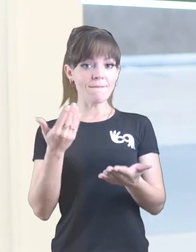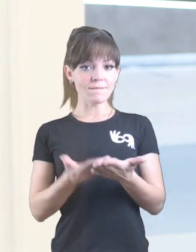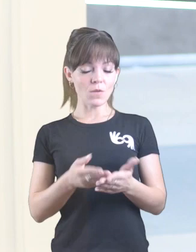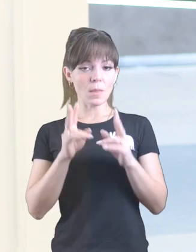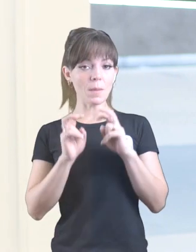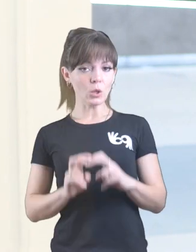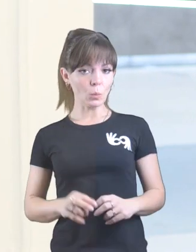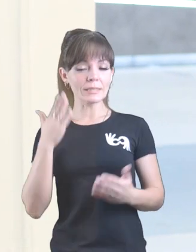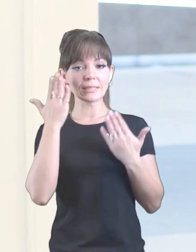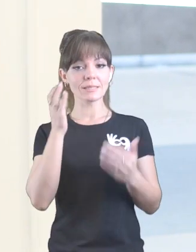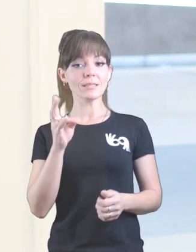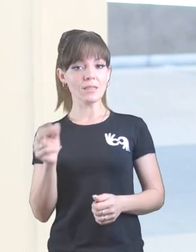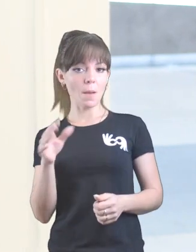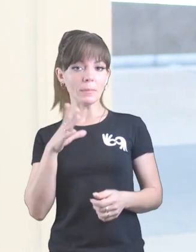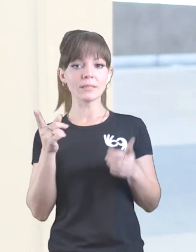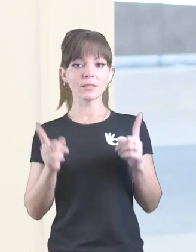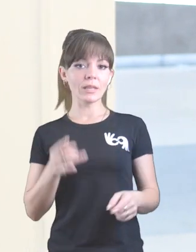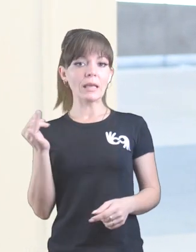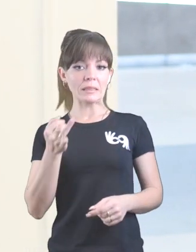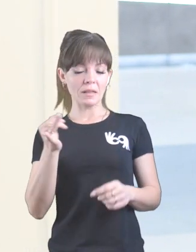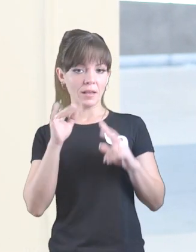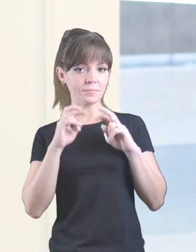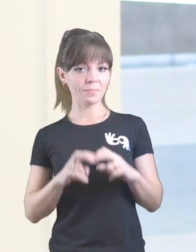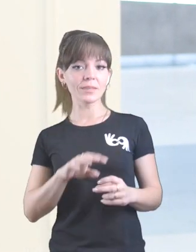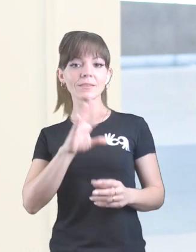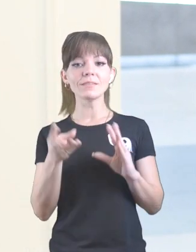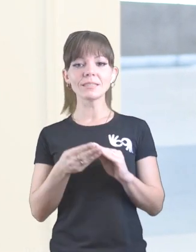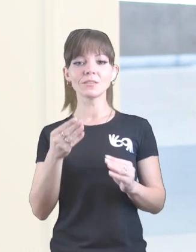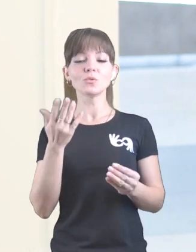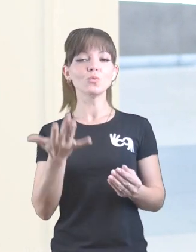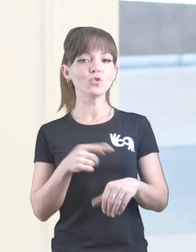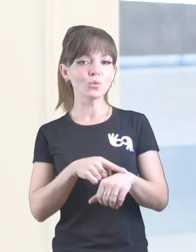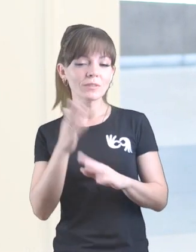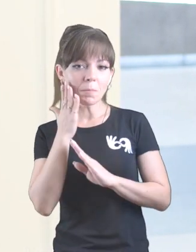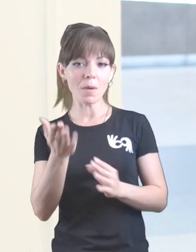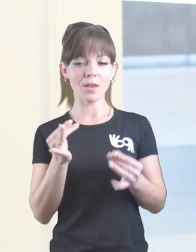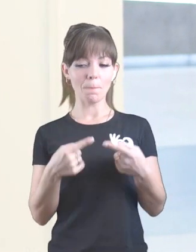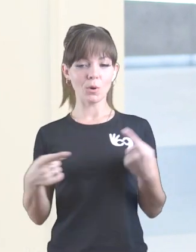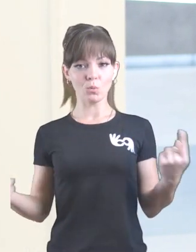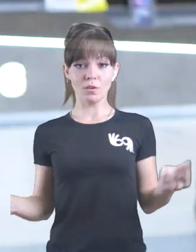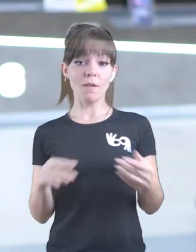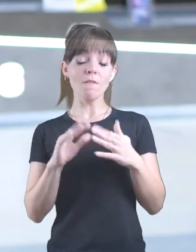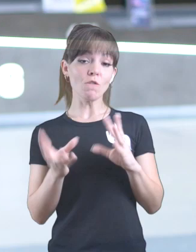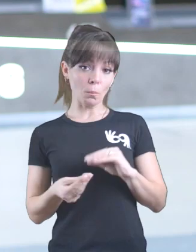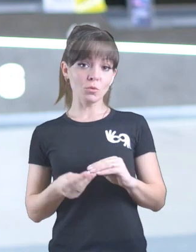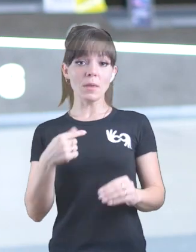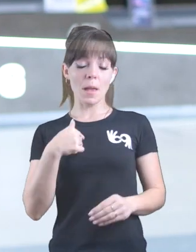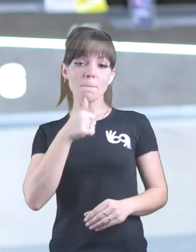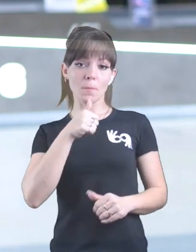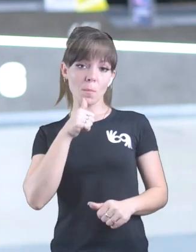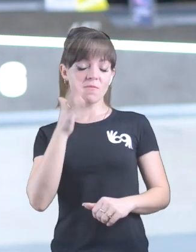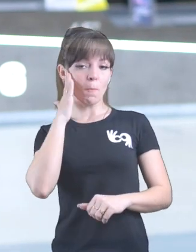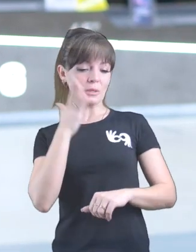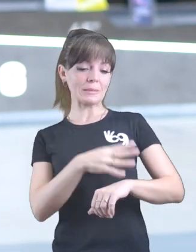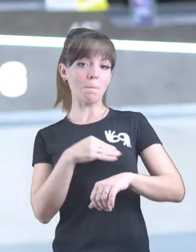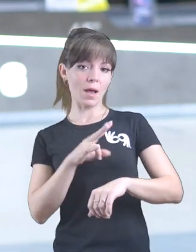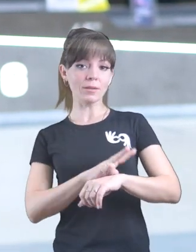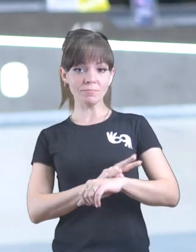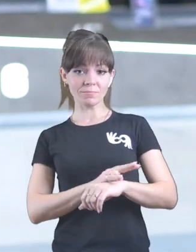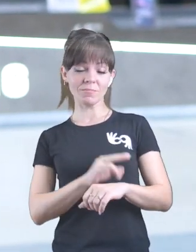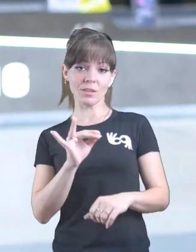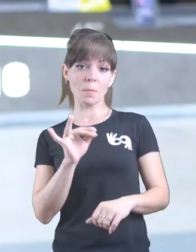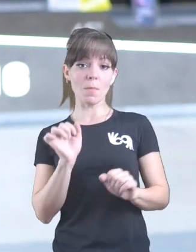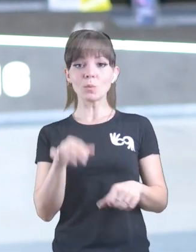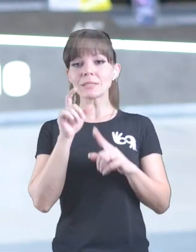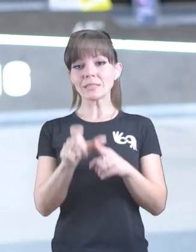А вот мониторинг сна было действительно интересно затестить. Все эти фазы сна и прочее. В общем, попробовала я с ними поспать и